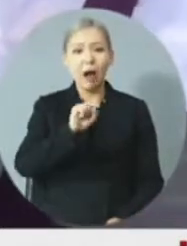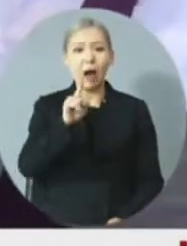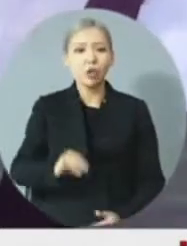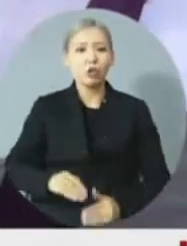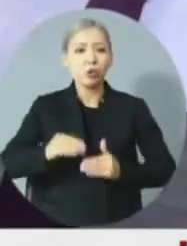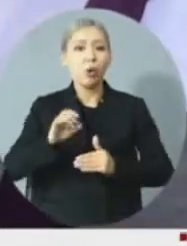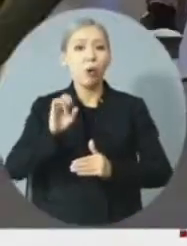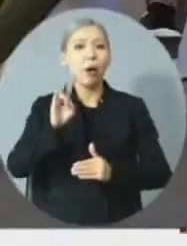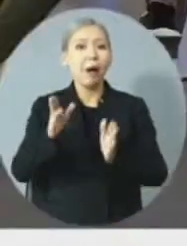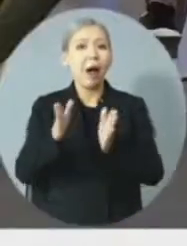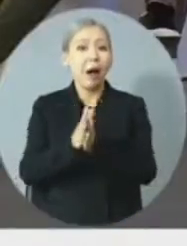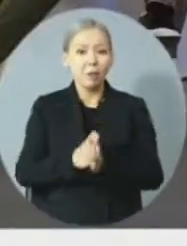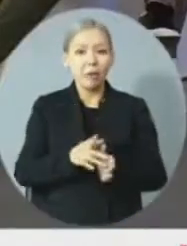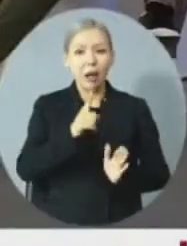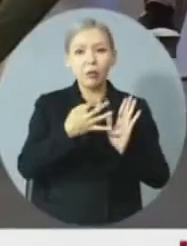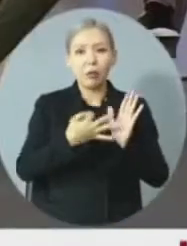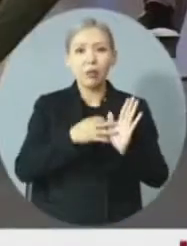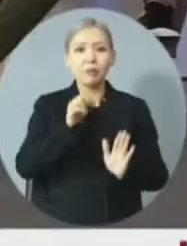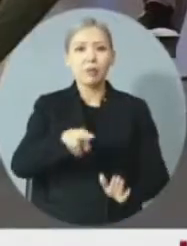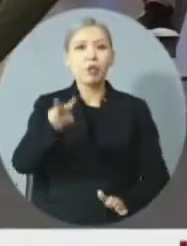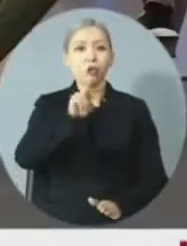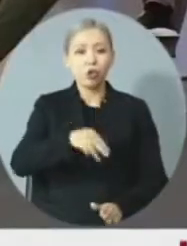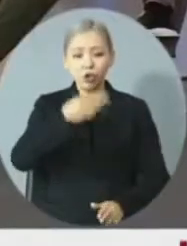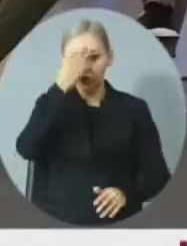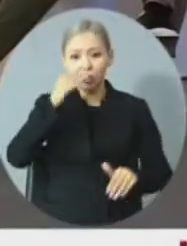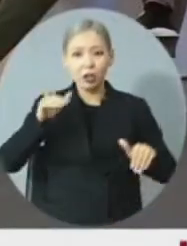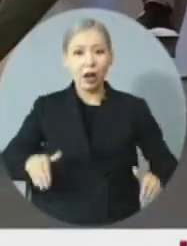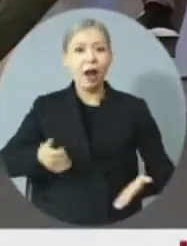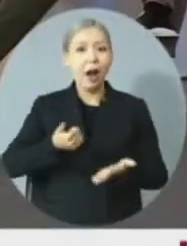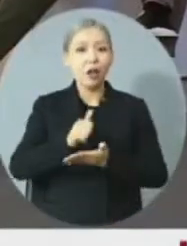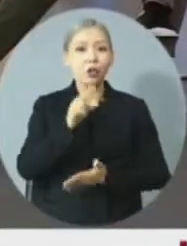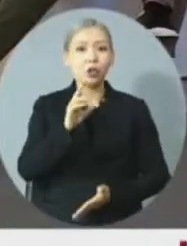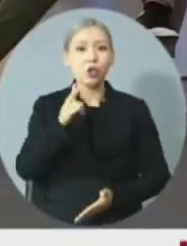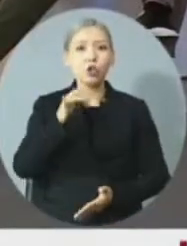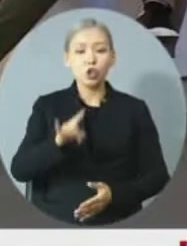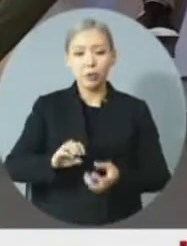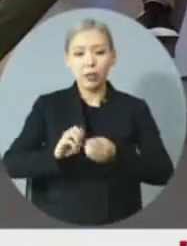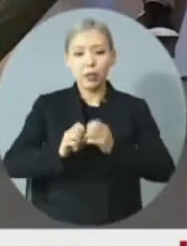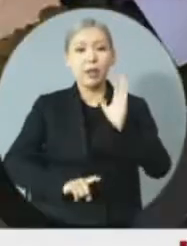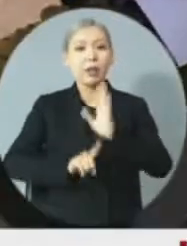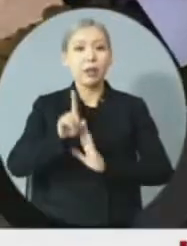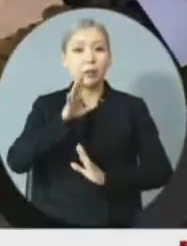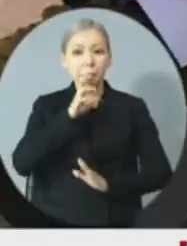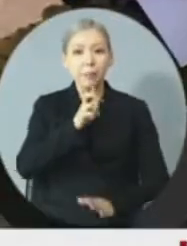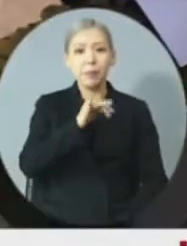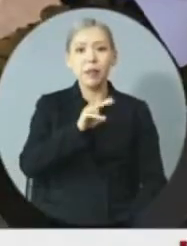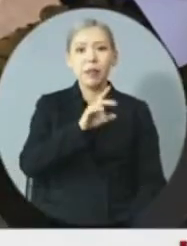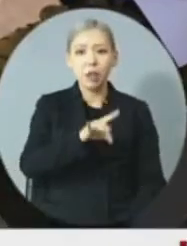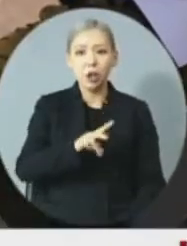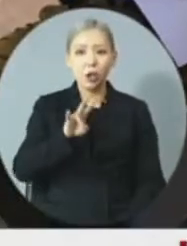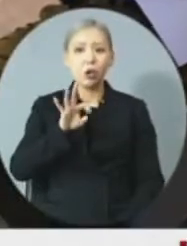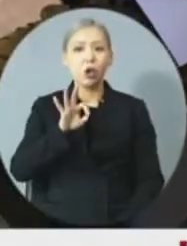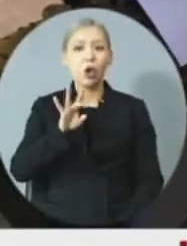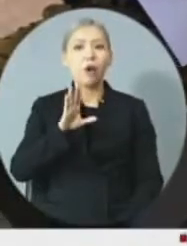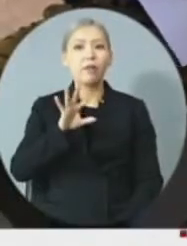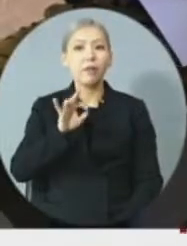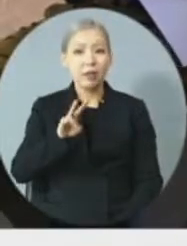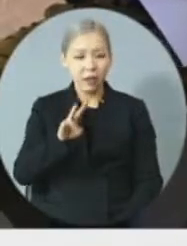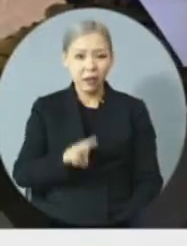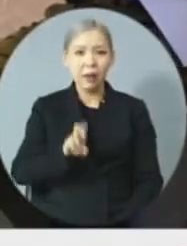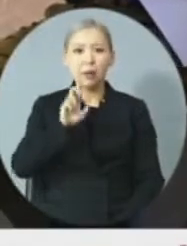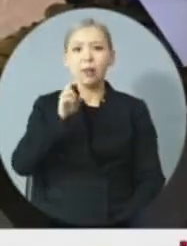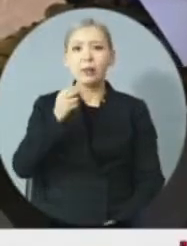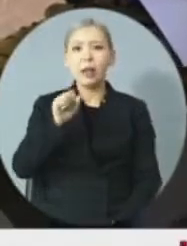банкны 11 орчим сая долларын хөрөнгө оруулалтад Чингис хаан аялал жуулчлалын цогцолбор төсөл хэрэгжнэ. Цаашлаад Бендер, Норовлон, Дэлгэр хаан,